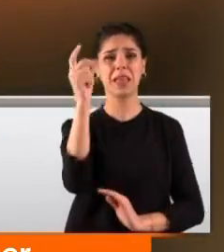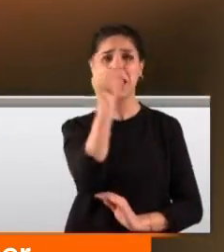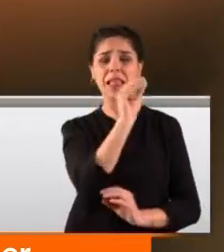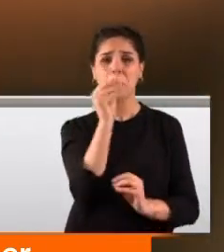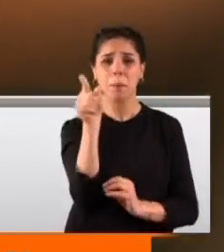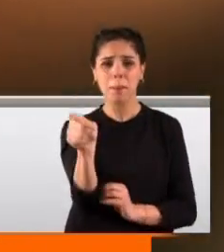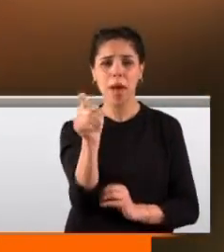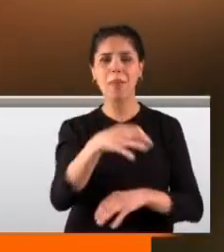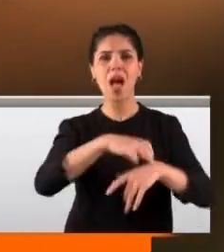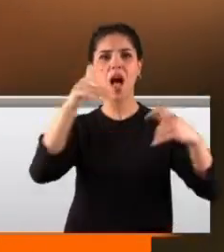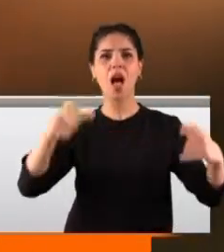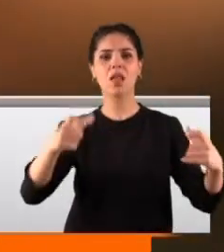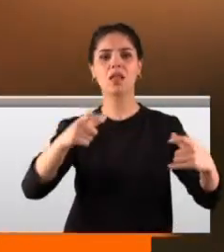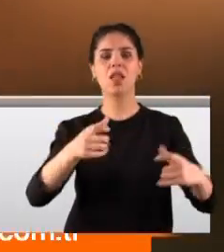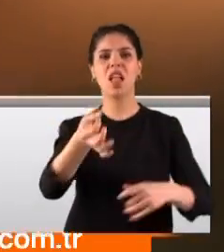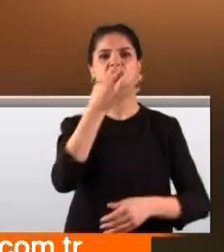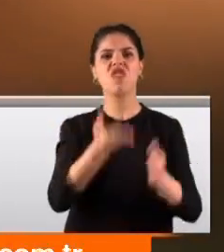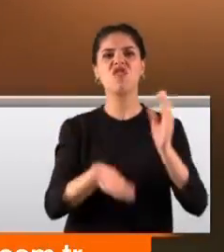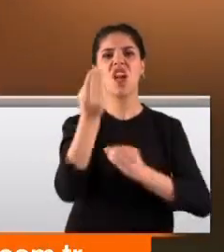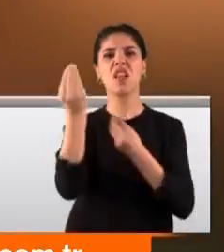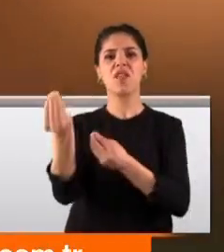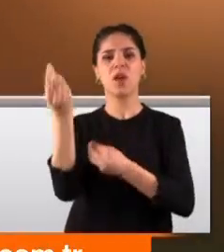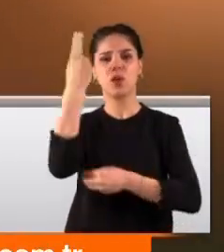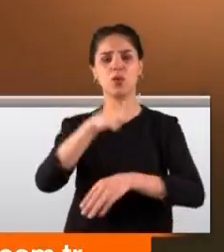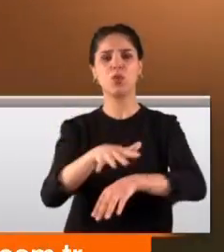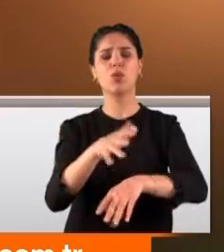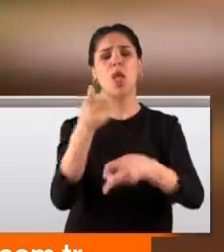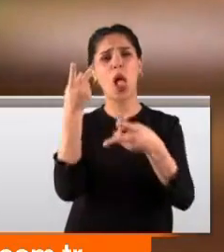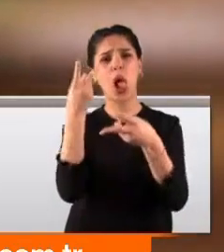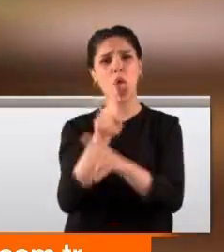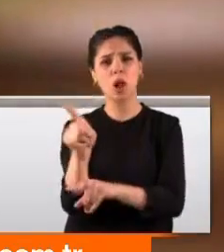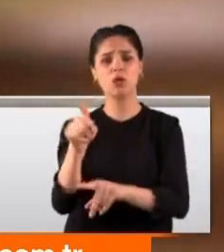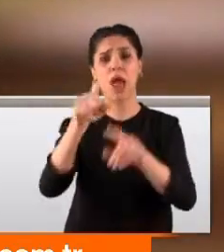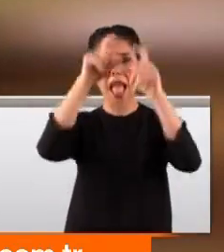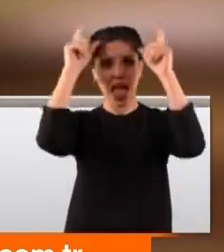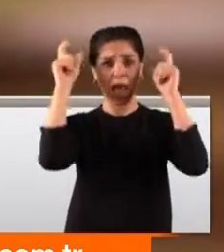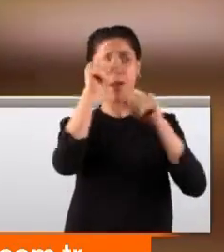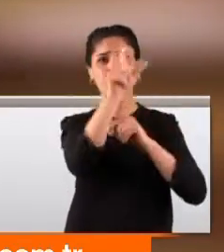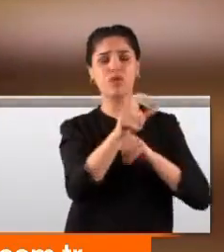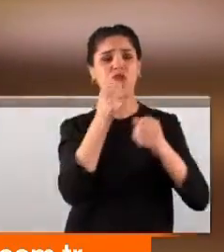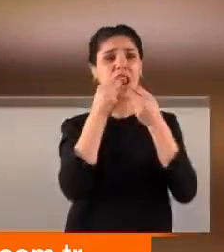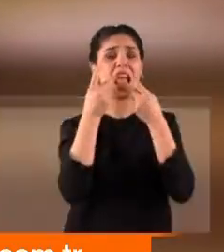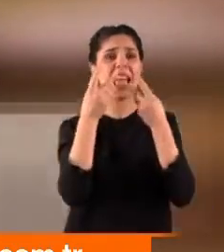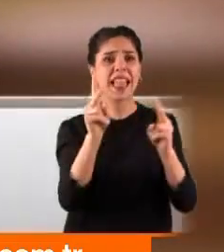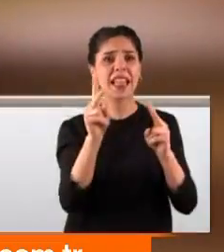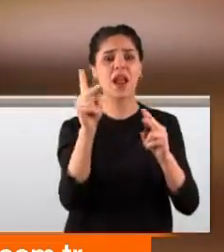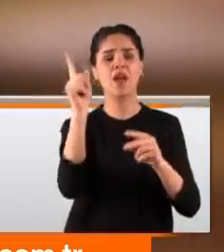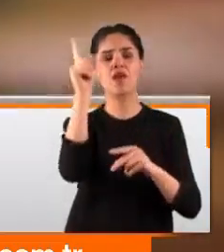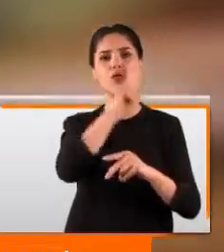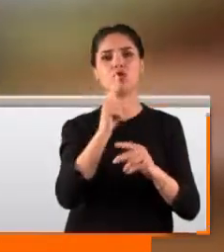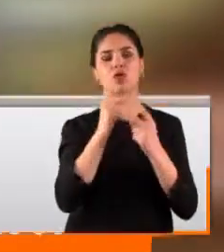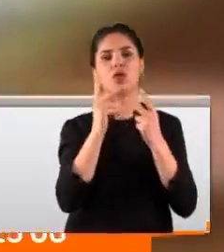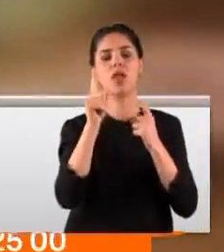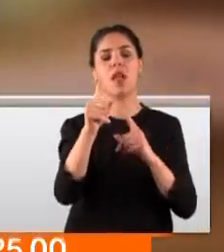bebeği hastanede verilen fazla doz ilaç yüzünden kollarında can vermişti. Hemşirenin tüyler ürperten itirafı skandalı ortaya